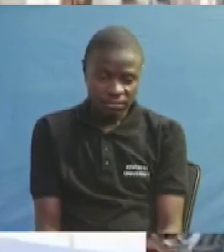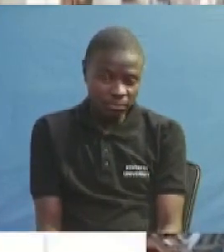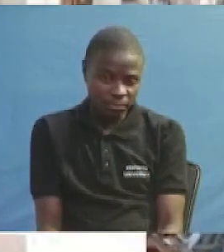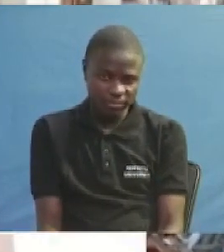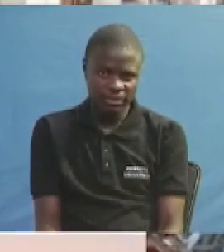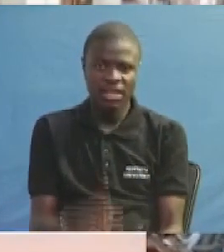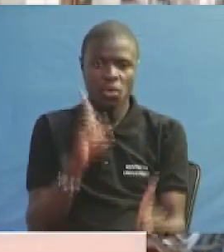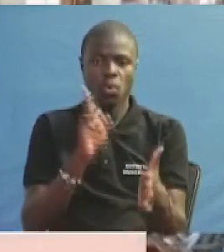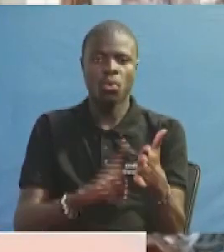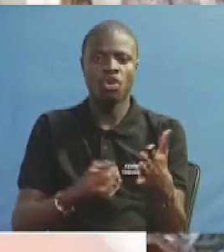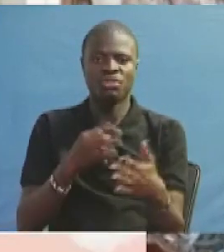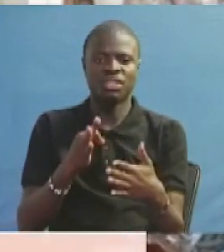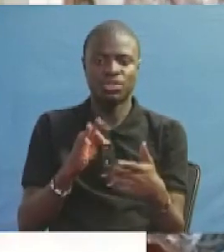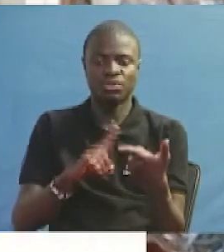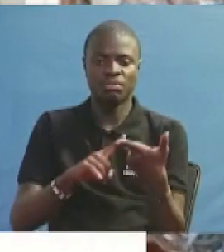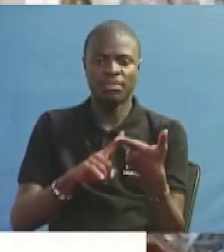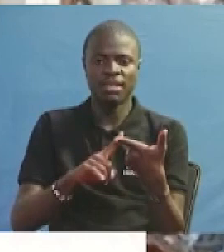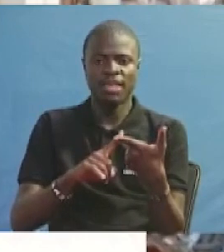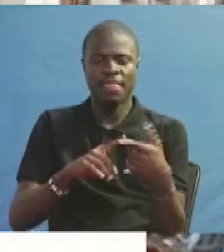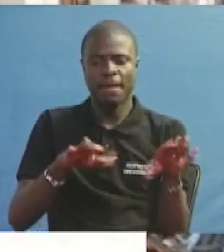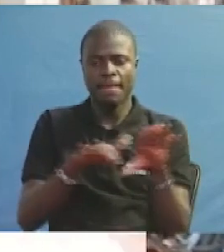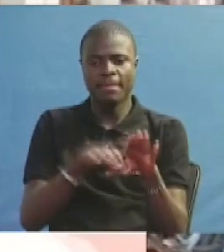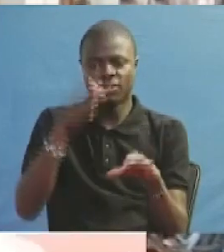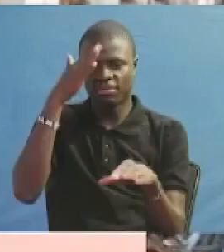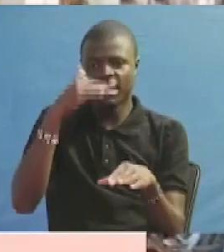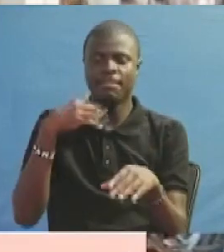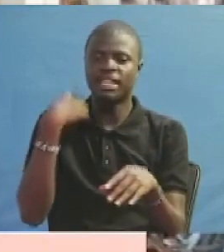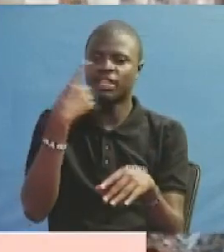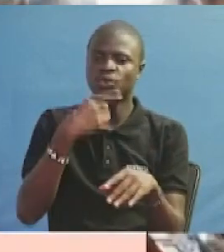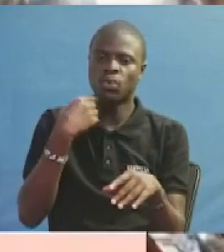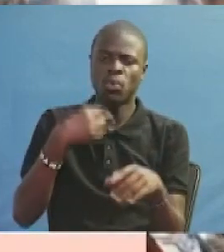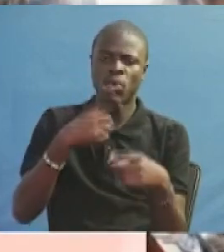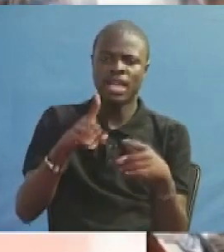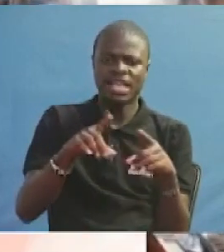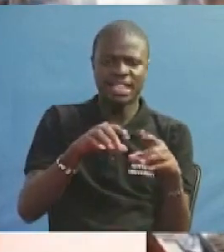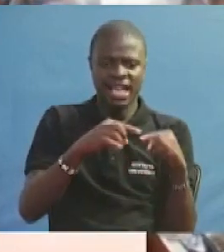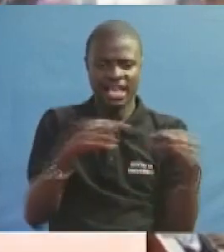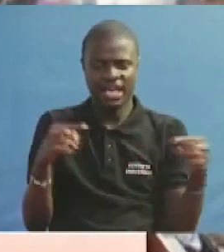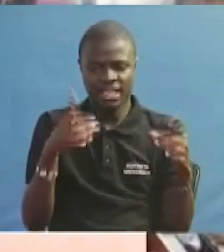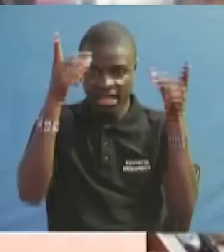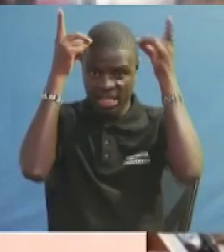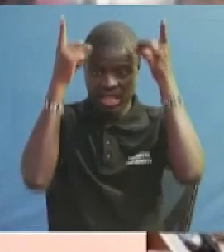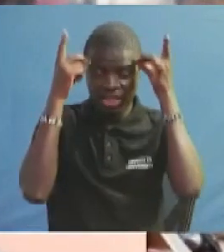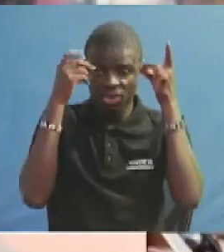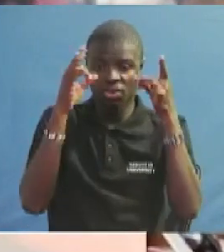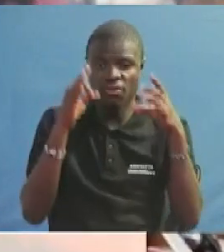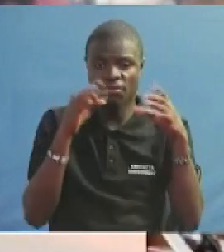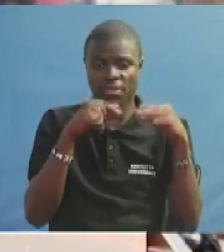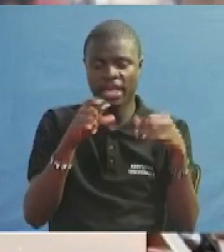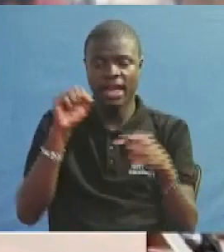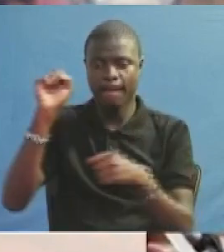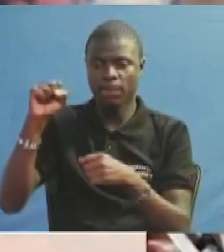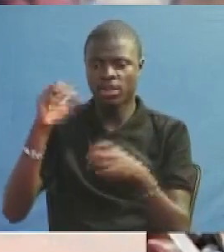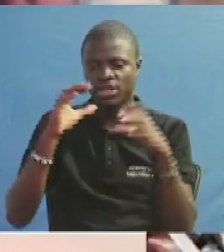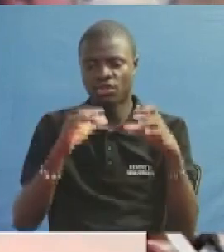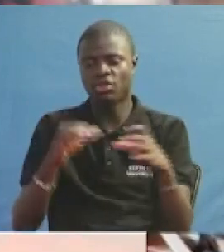Hatima ya wabunge walioenda kinyume na matakwa ya vyama vyao inaning'inia kwenye mizani baada ya wabunge hao kuchukua msimamo tofauti